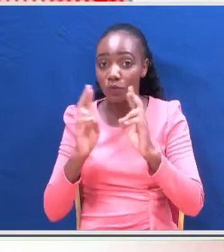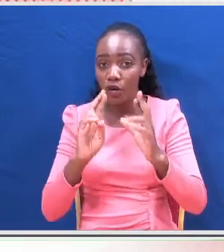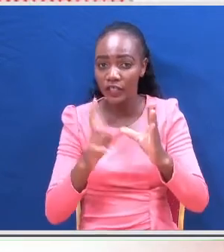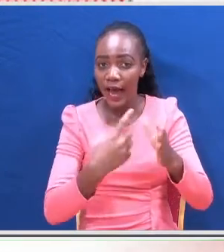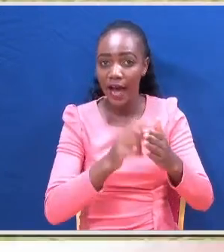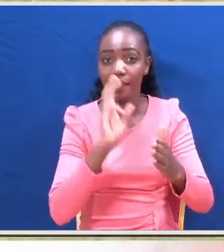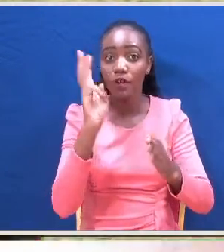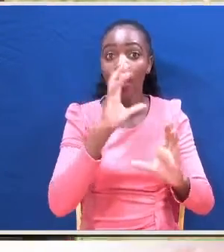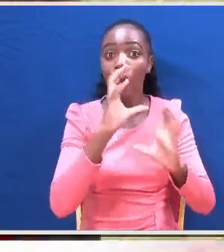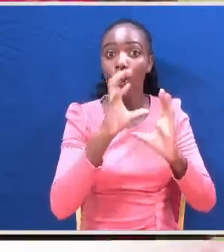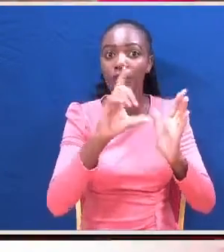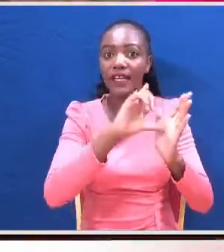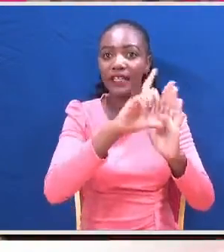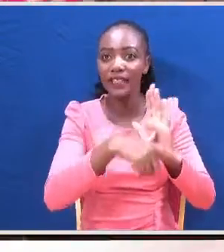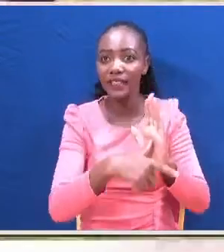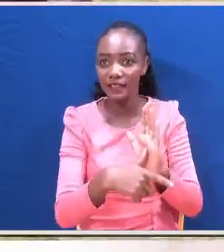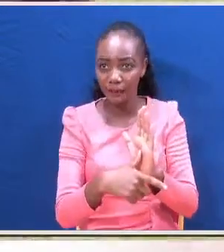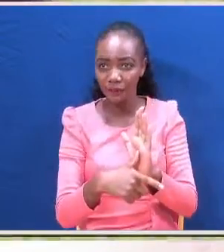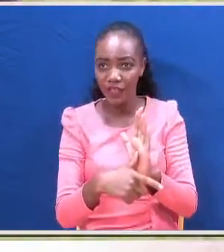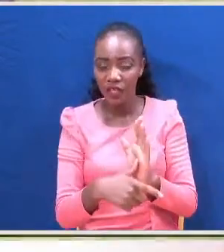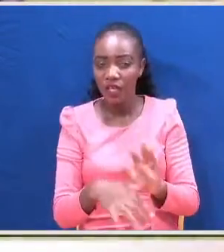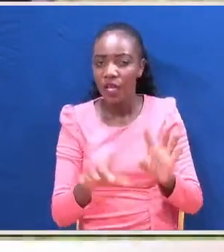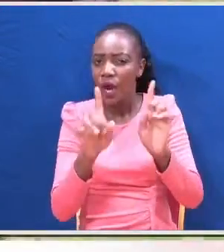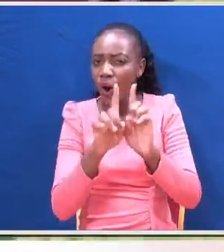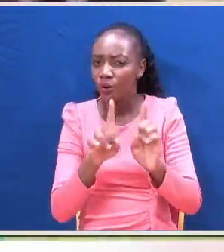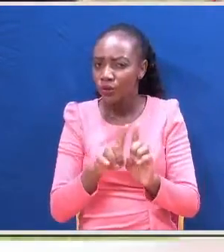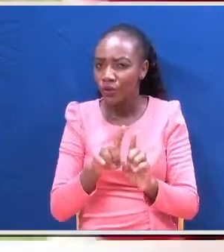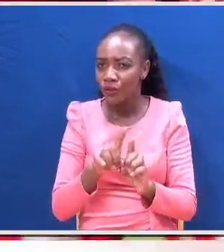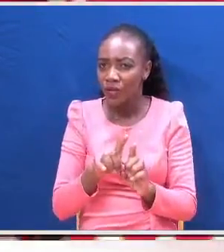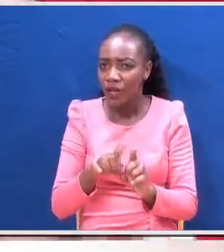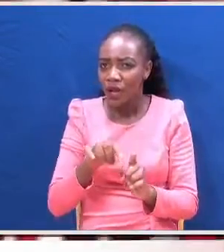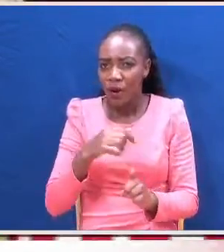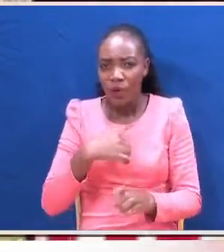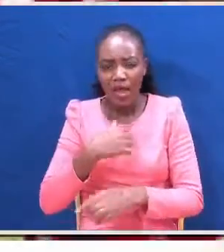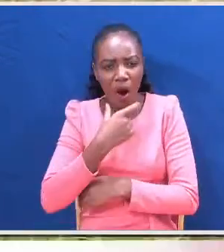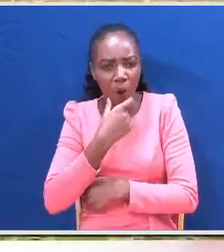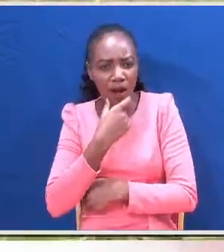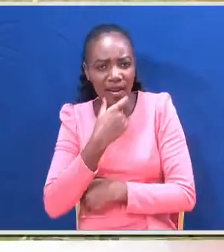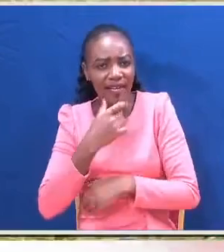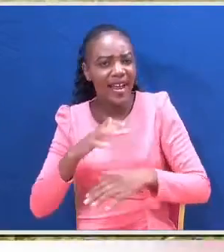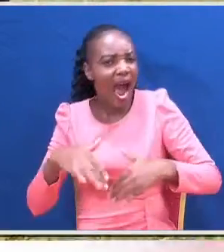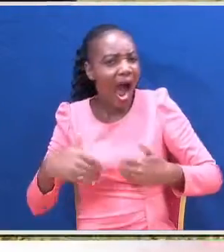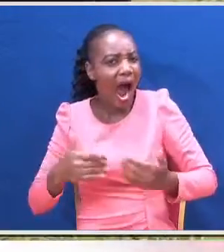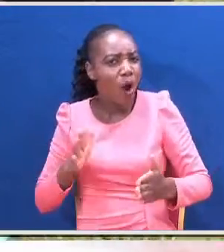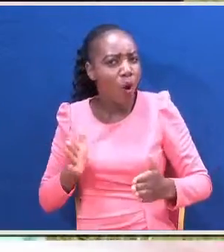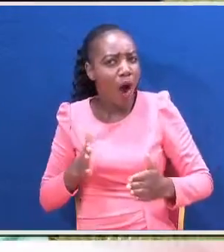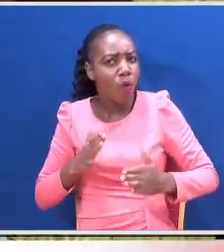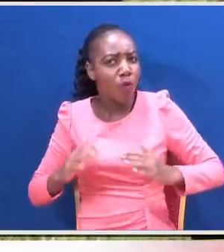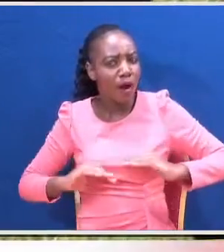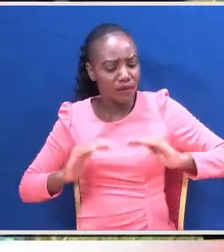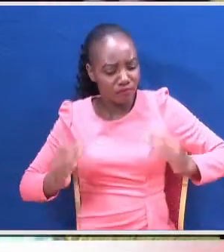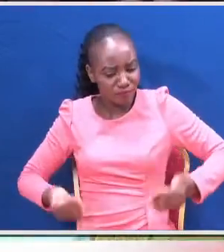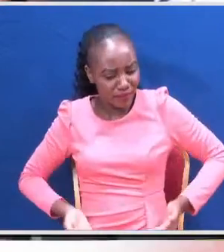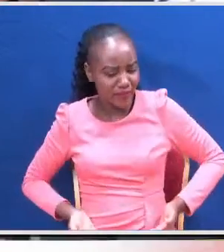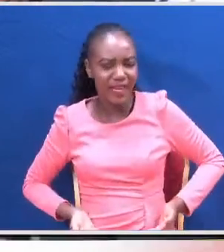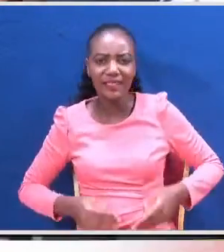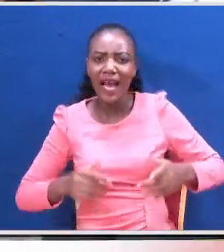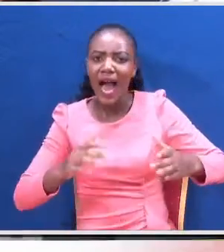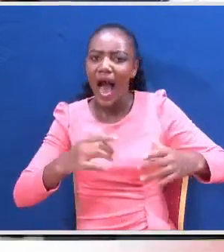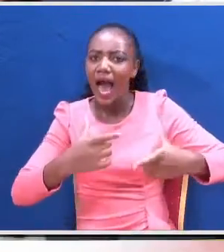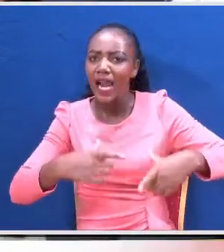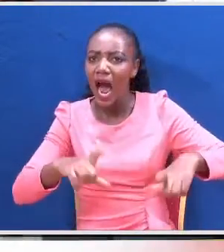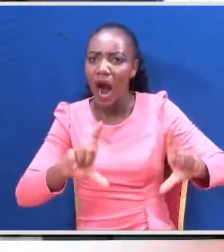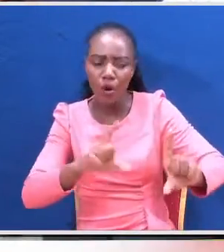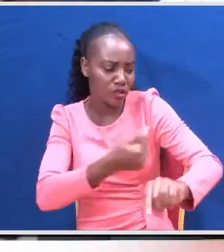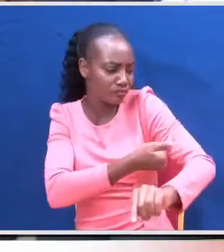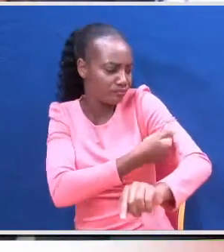get all the details. Hata hivyo, kisichoeleweka ni kuwa ni vipi mwanamke mjamzito aliruhusiwa kupokea chanjo hiyo licha